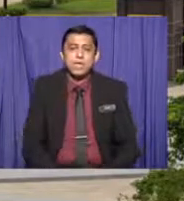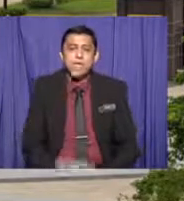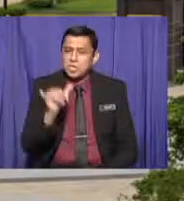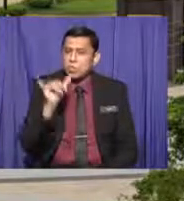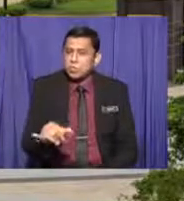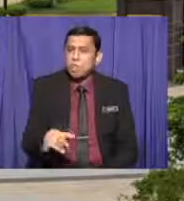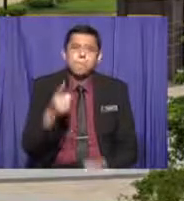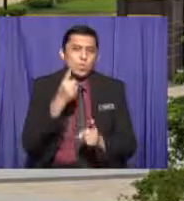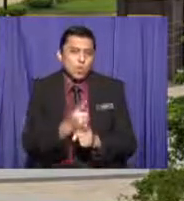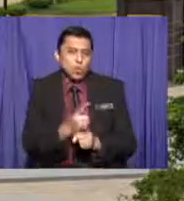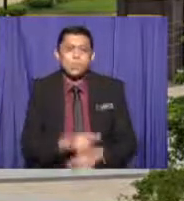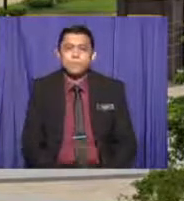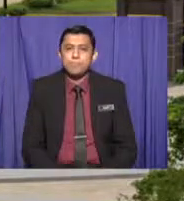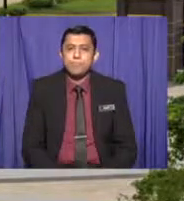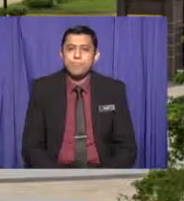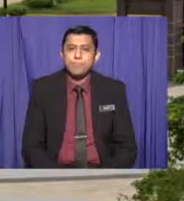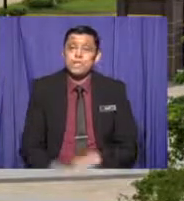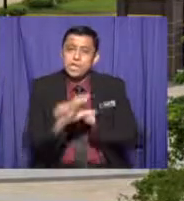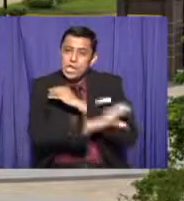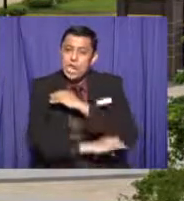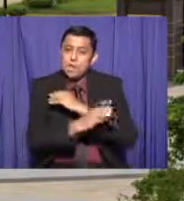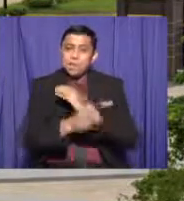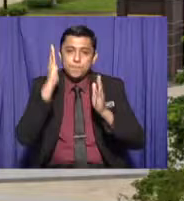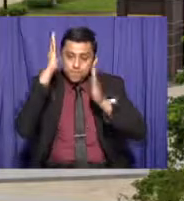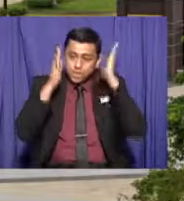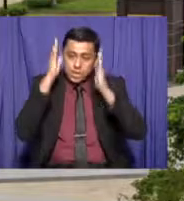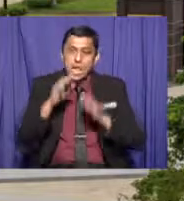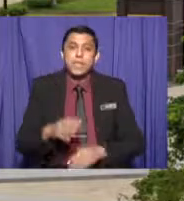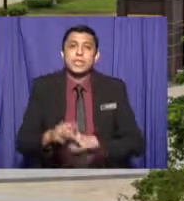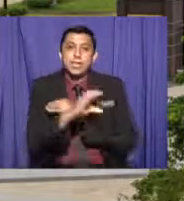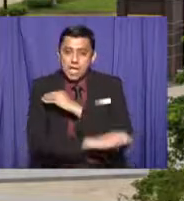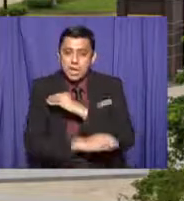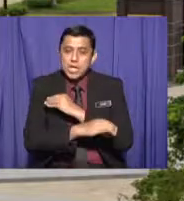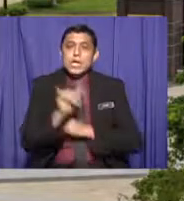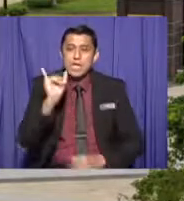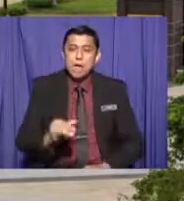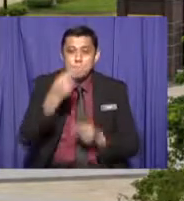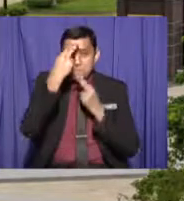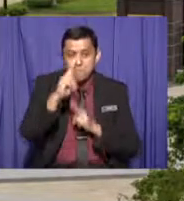Ya, betul. Negara Malaysia negara berdaulat.